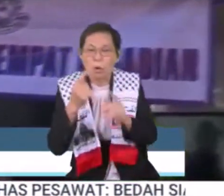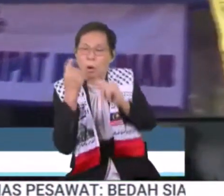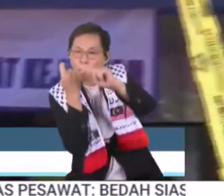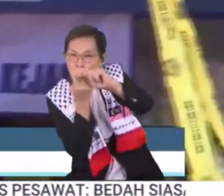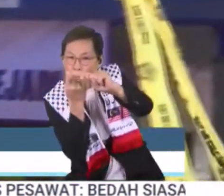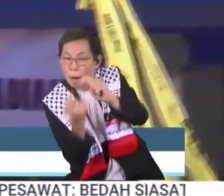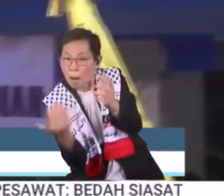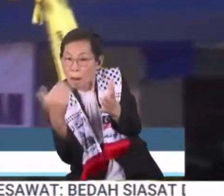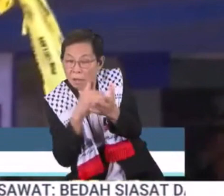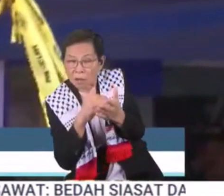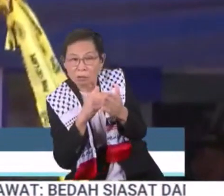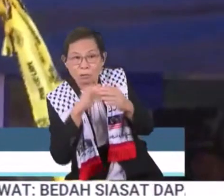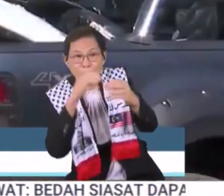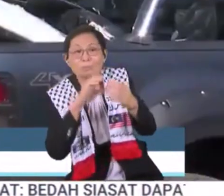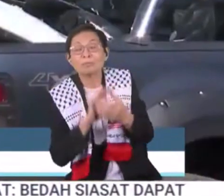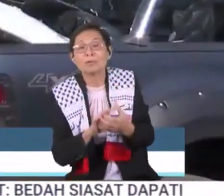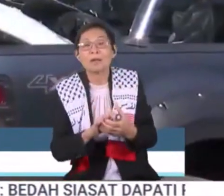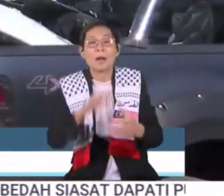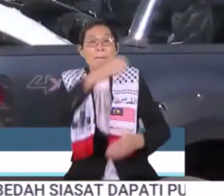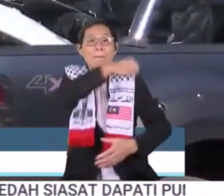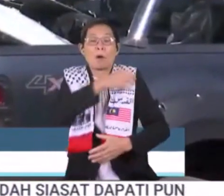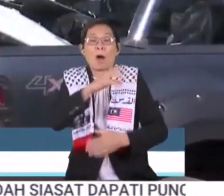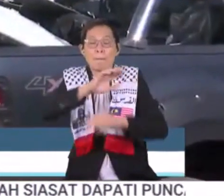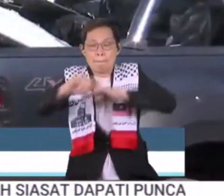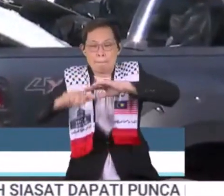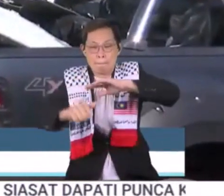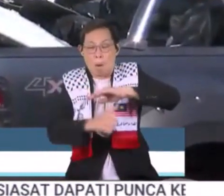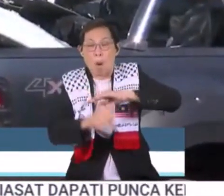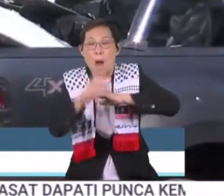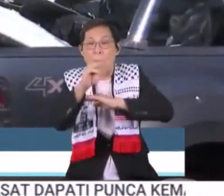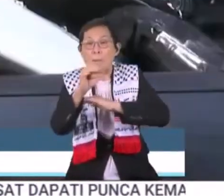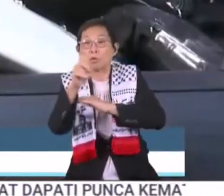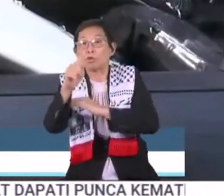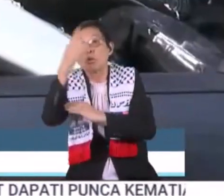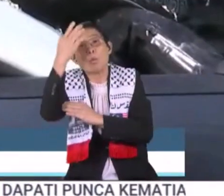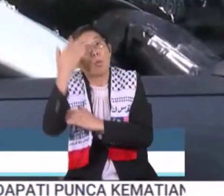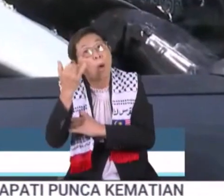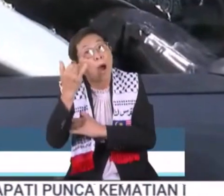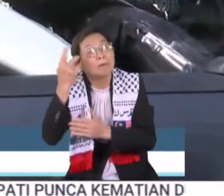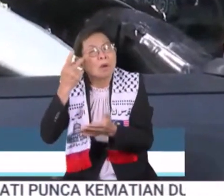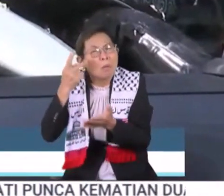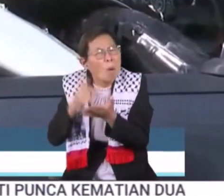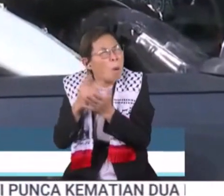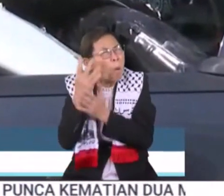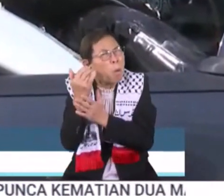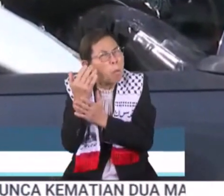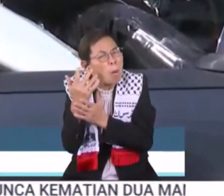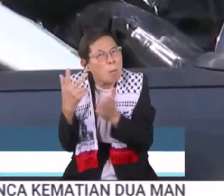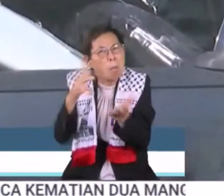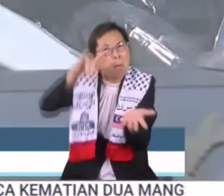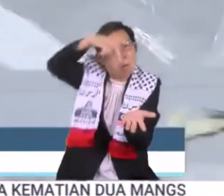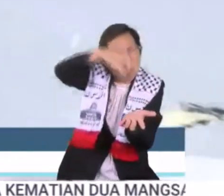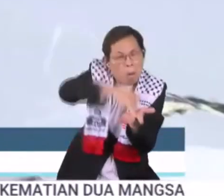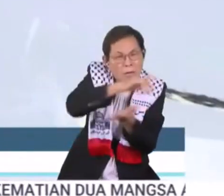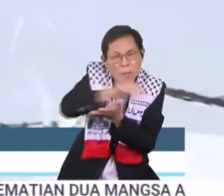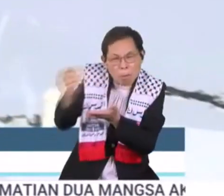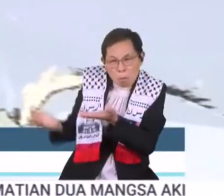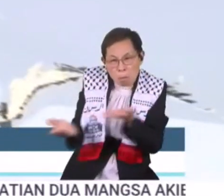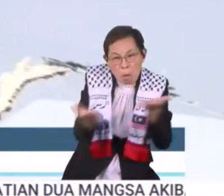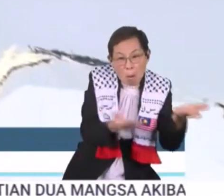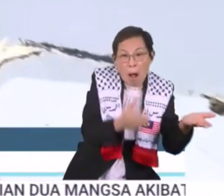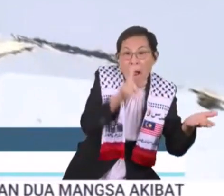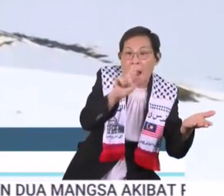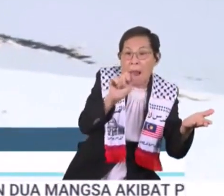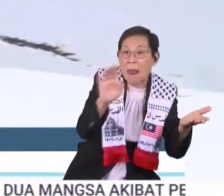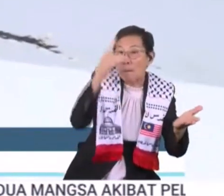semula jelas pegawai agensi bawah mot lagi tujuannya bagi mengenal pasti punca nahas seterusnya dibawa ke makmal